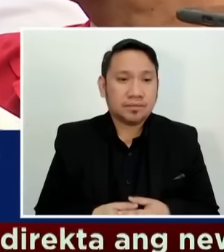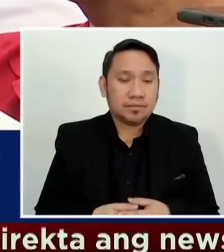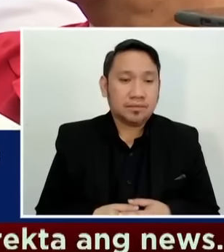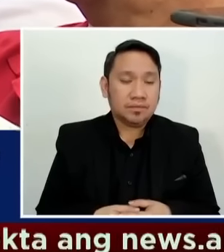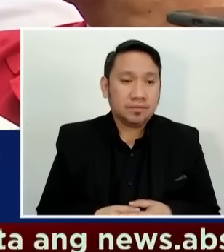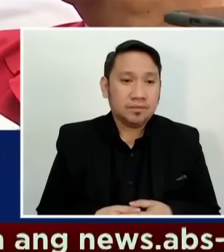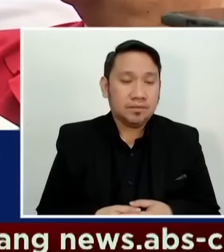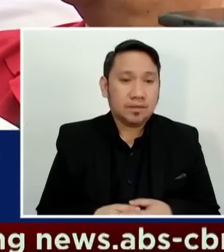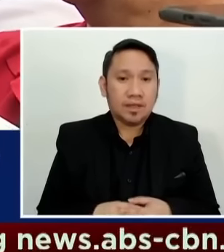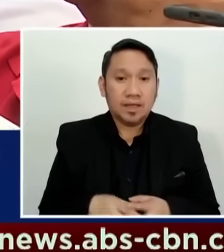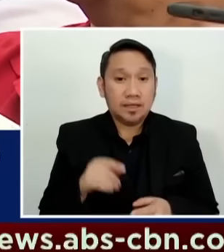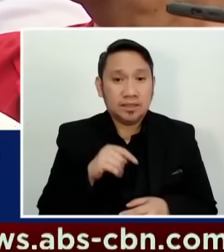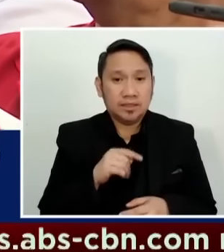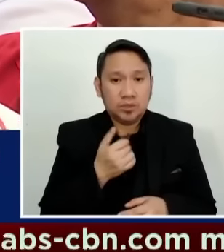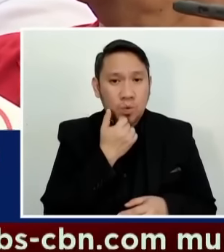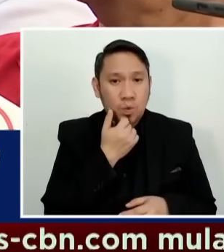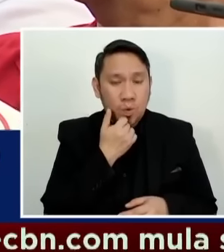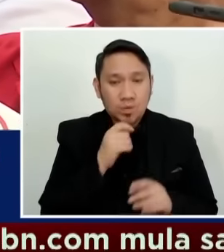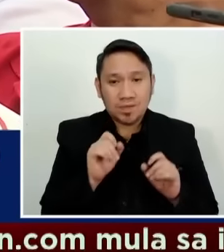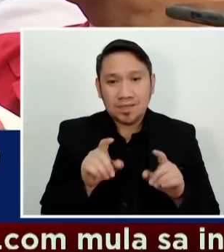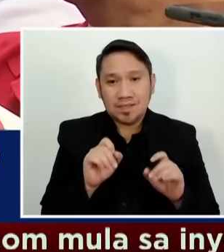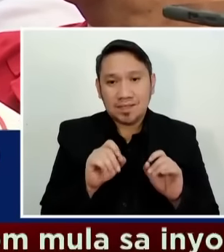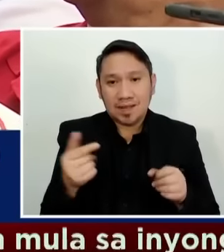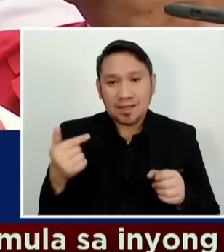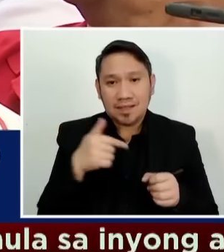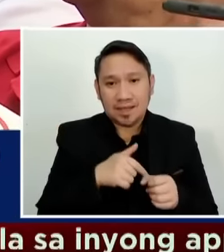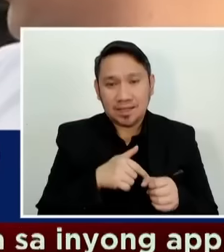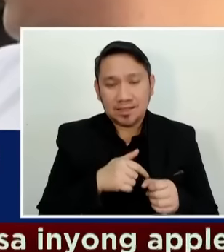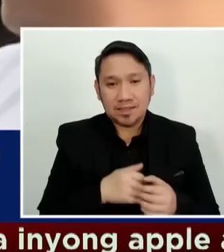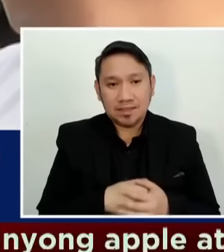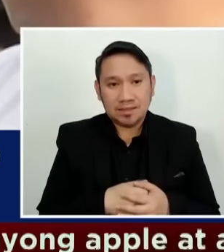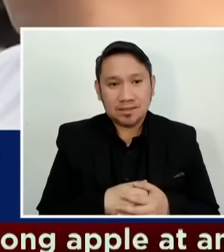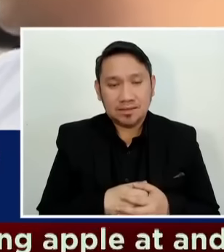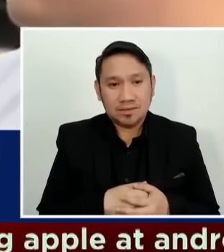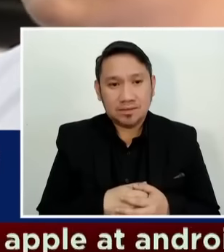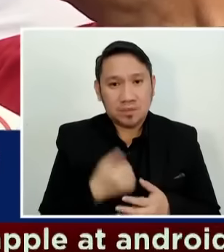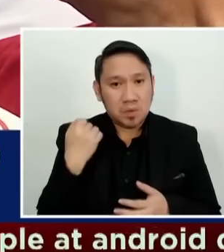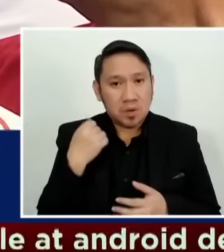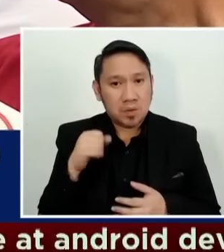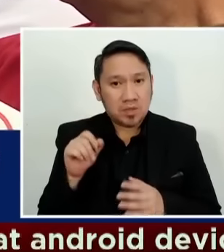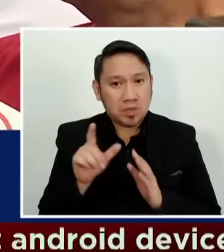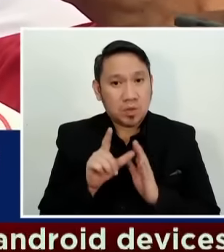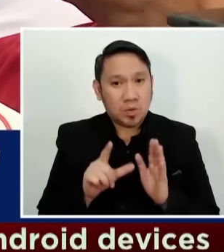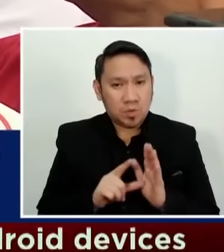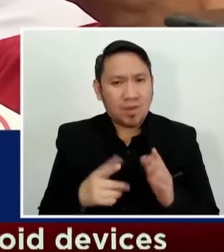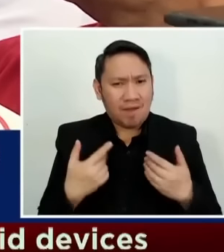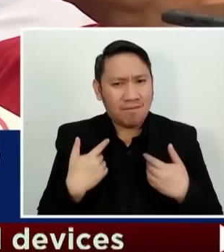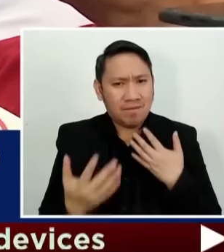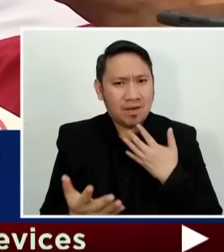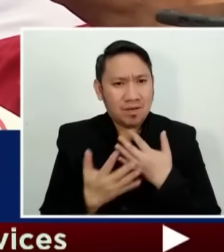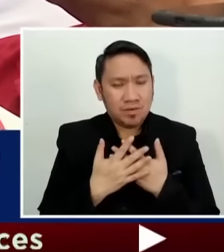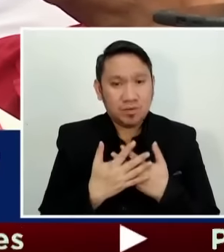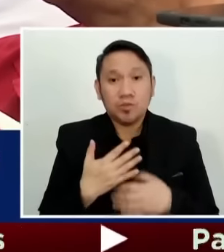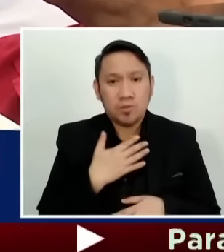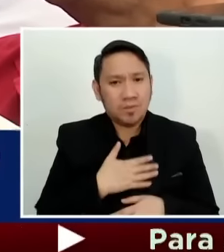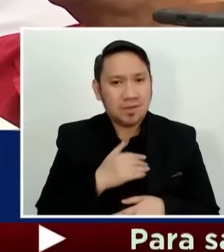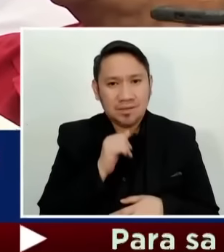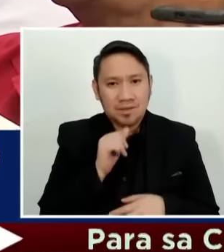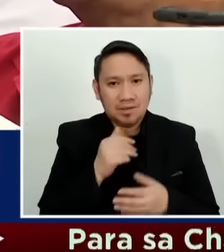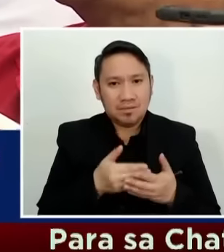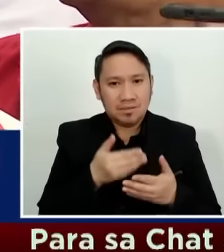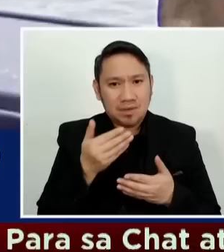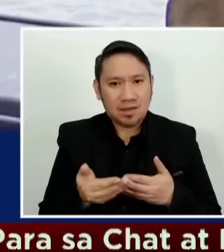oil smuggling na papatak sa customs law. Definitely may kulong ito. Warning natin, huwag tangkilikin kasi baka